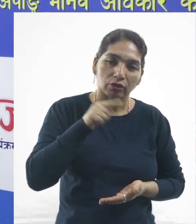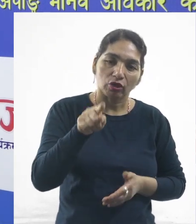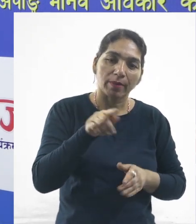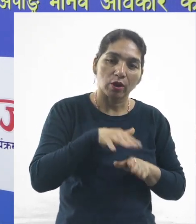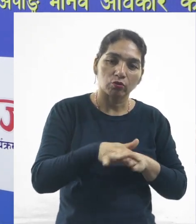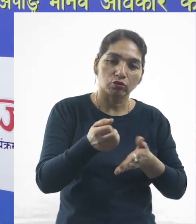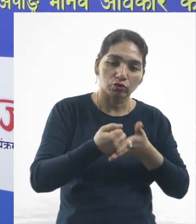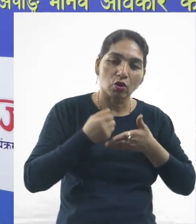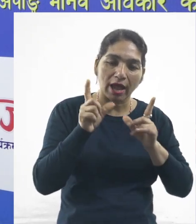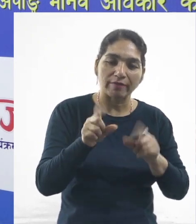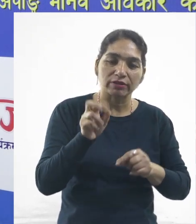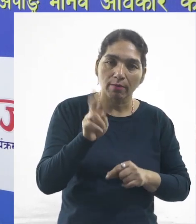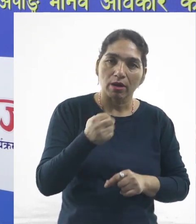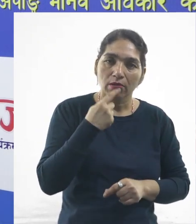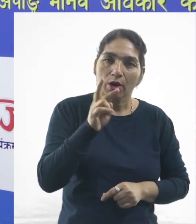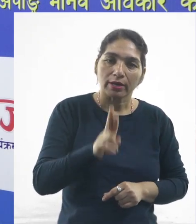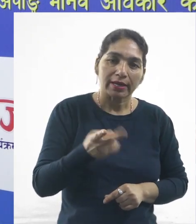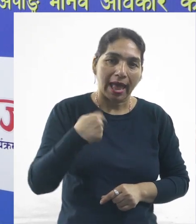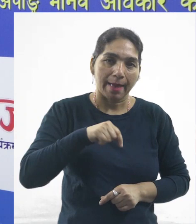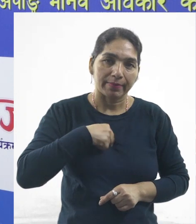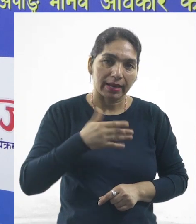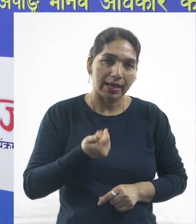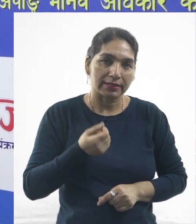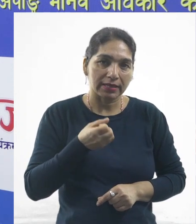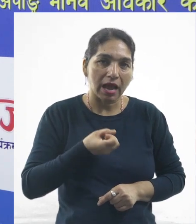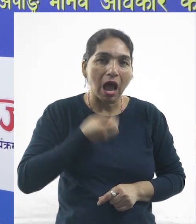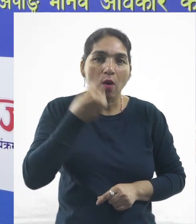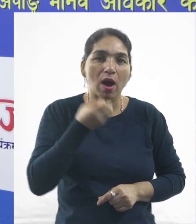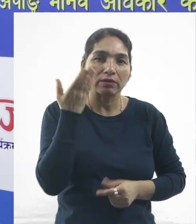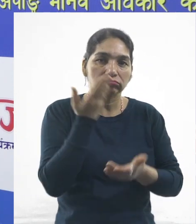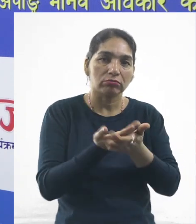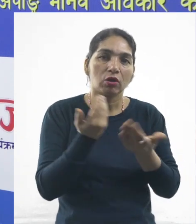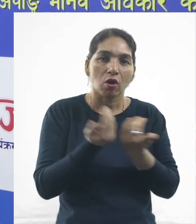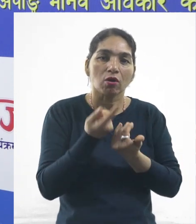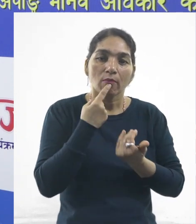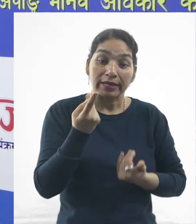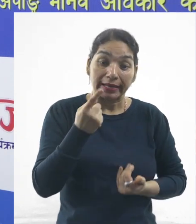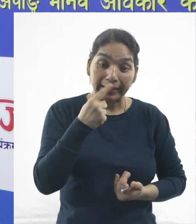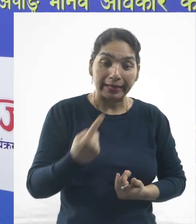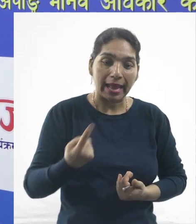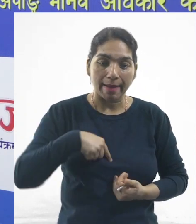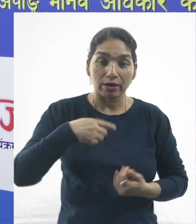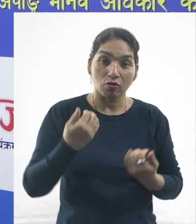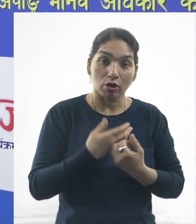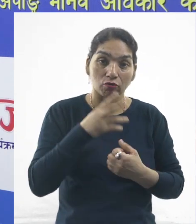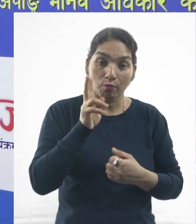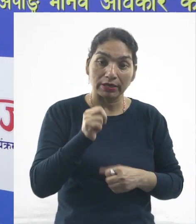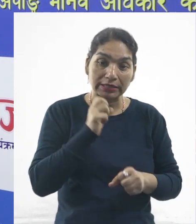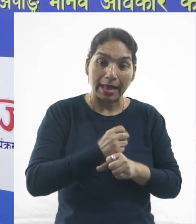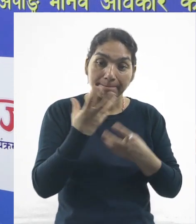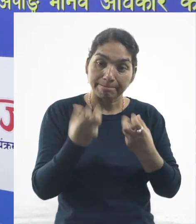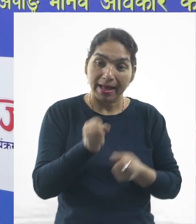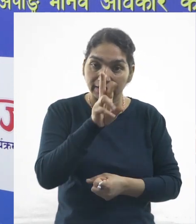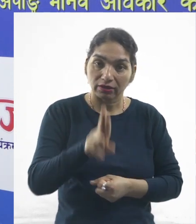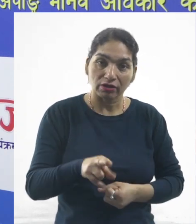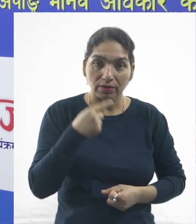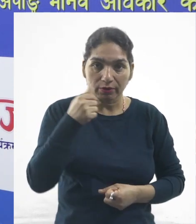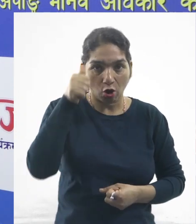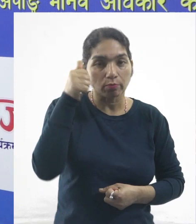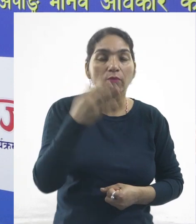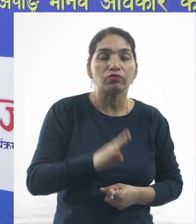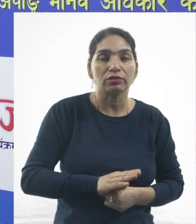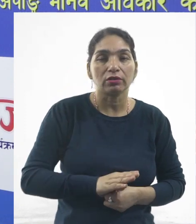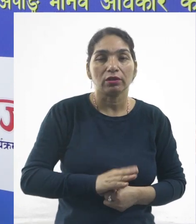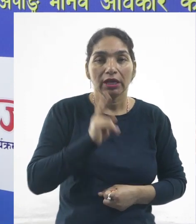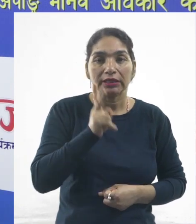सहयोग चाहिन्छ है भनेर उहाँहरूले चाहिँ हामीलाई आवाज उठाइरह्यो भने ए हामीले गर्नुपर्ने त अझ कति काम त बाँकी रहेछ नि भन्ने कुरा हामीले महसुस गर्न सक्छौँ नि त।